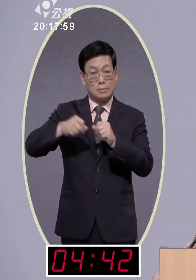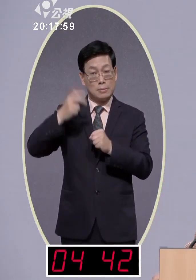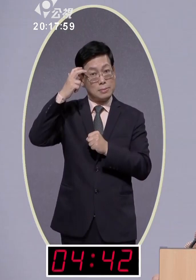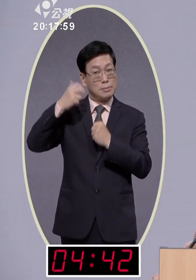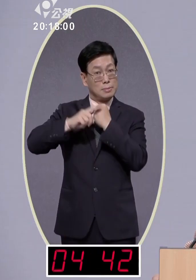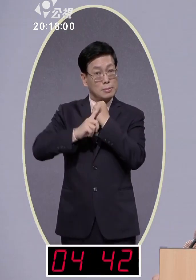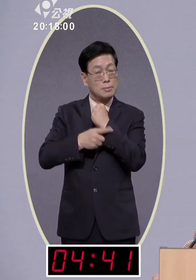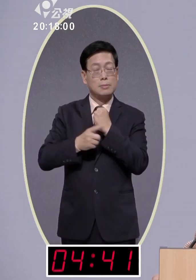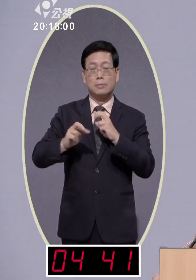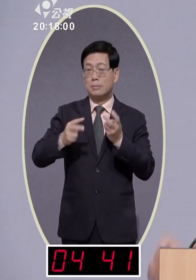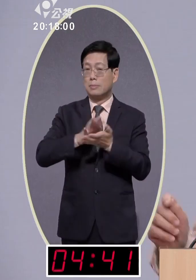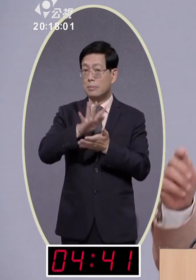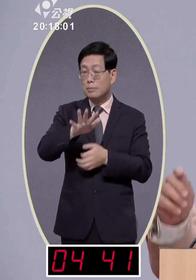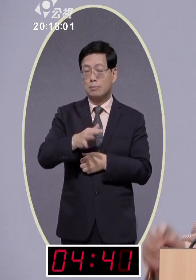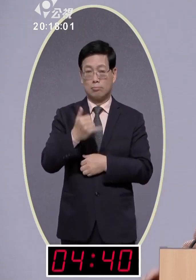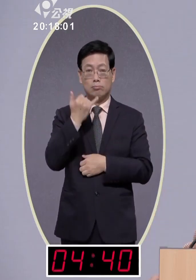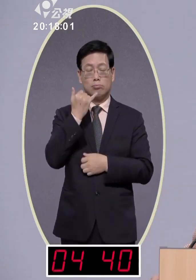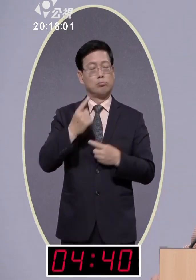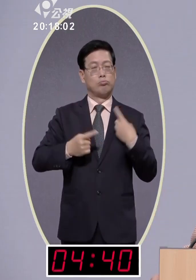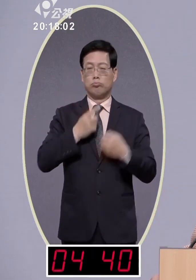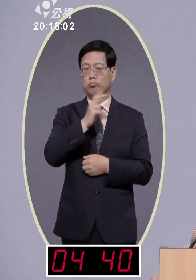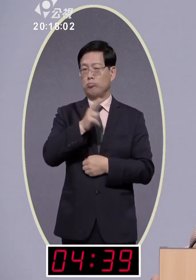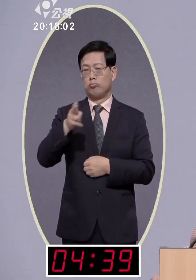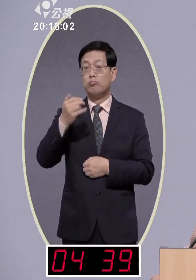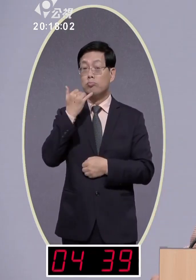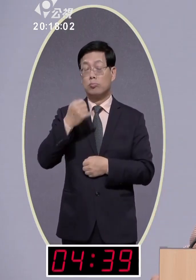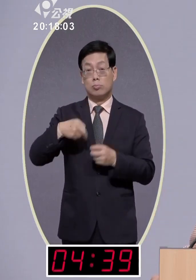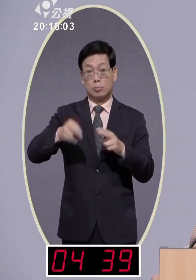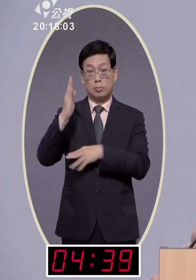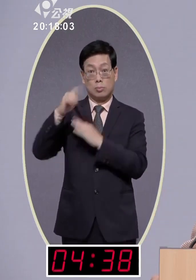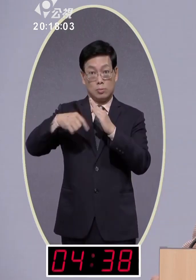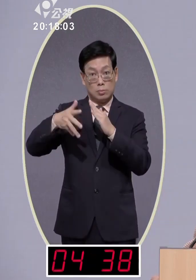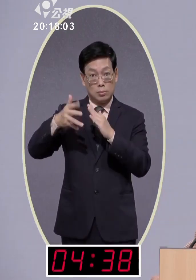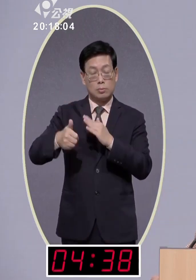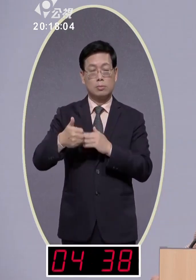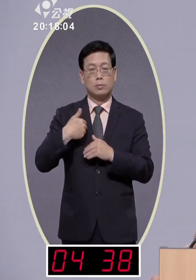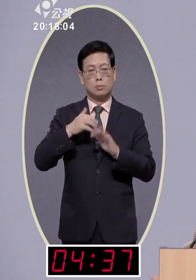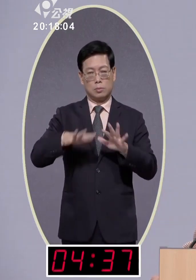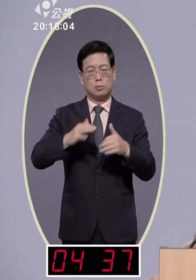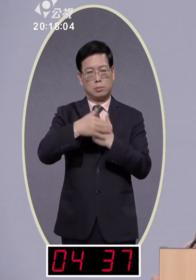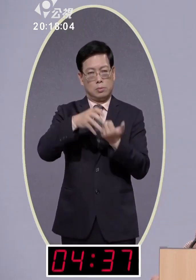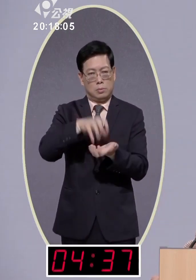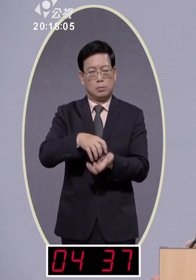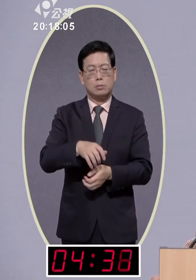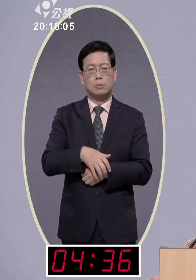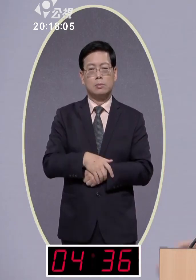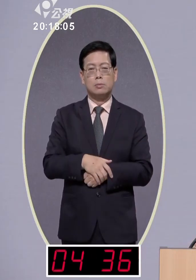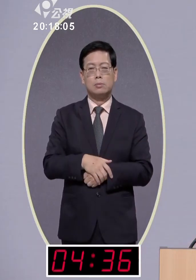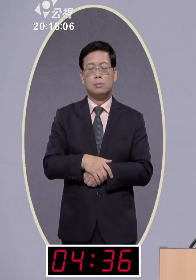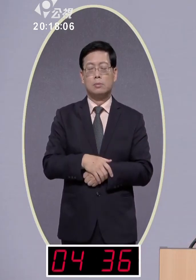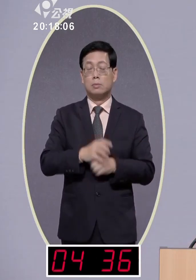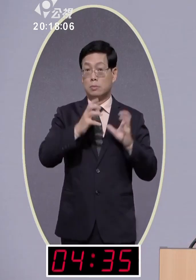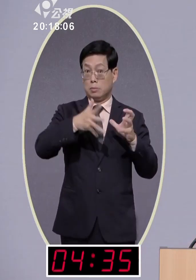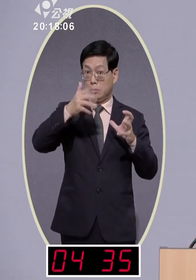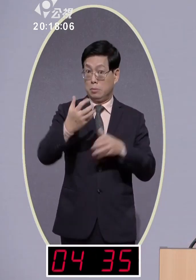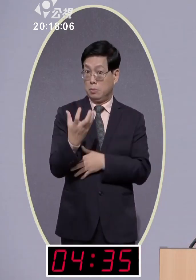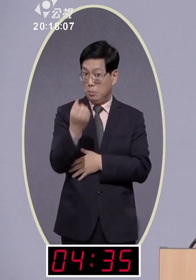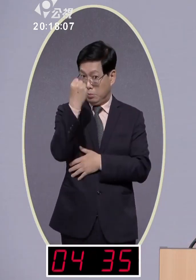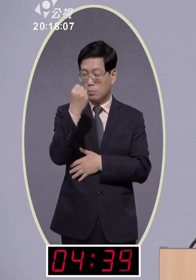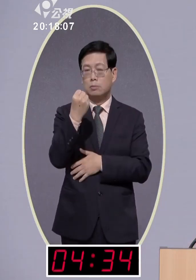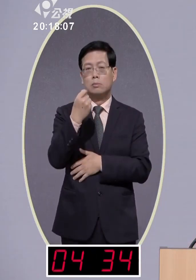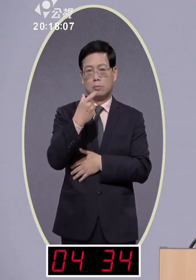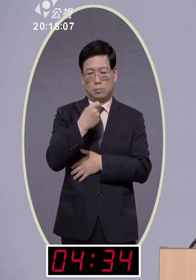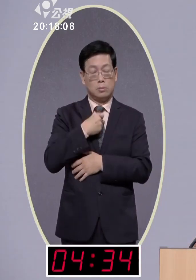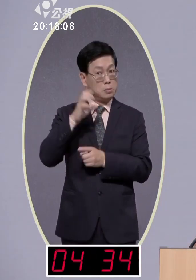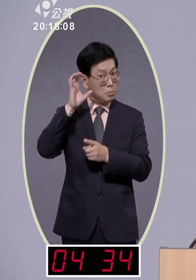法修改之后，可以自由的任命行政院长，但是我向大家保证，总统的权力是要